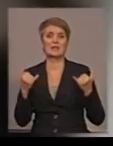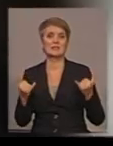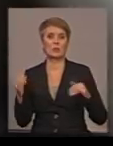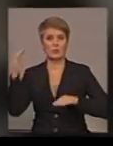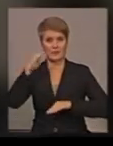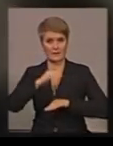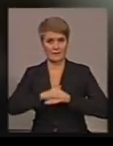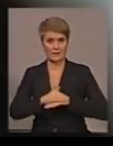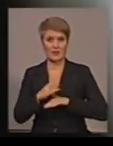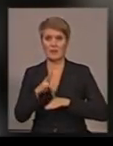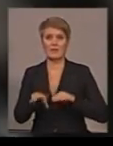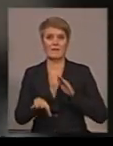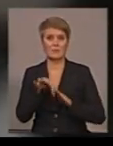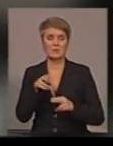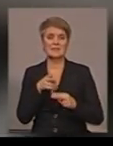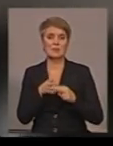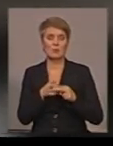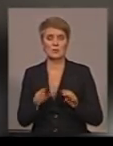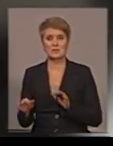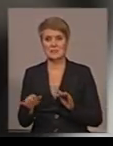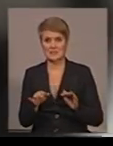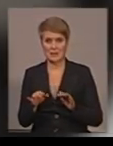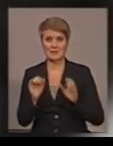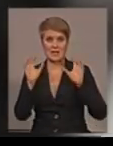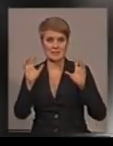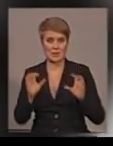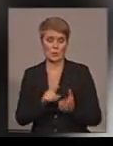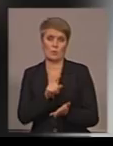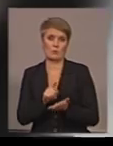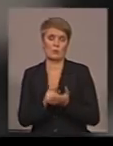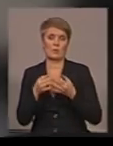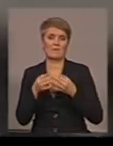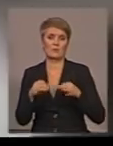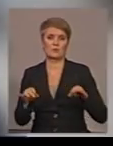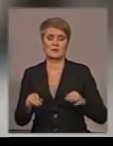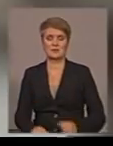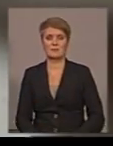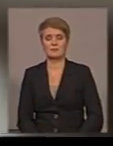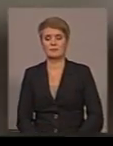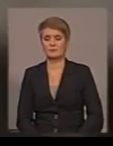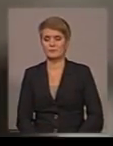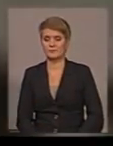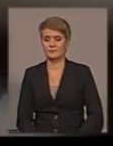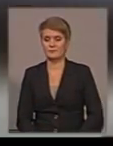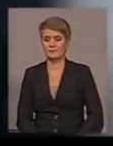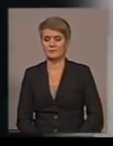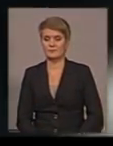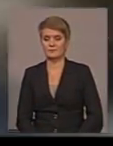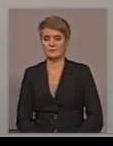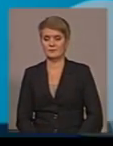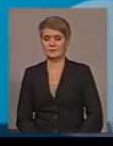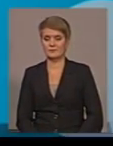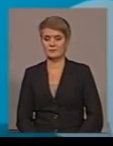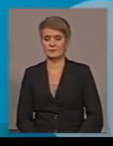ввечері. Якщо йому не виберуть запобіжний захід, то за законом мають відпустити. Олексій Гоман, Дмитро Клемюк, Олександра Башкатова. Новини на